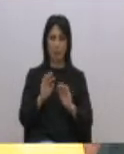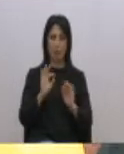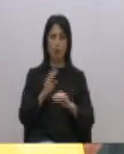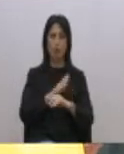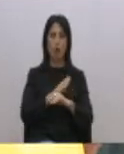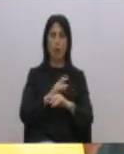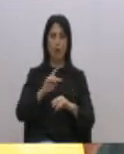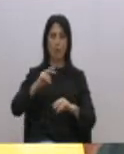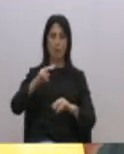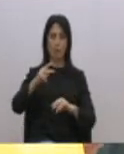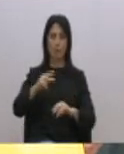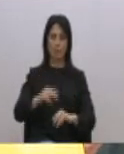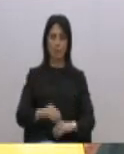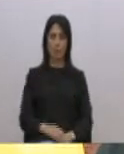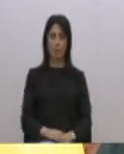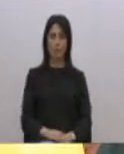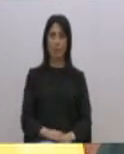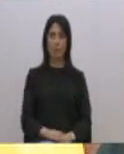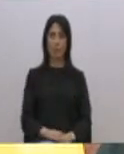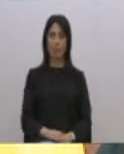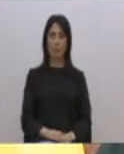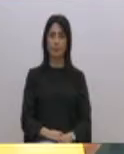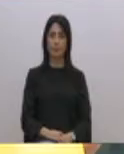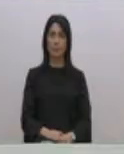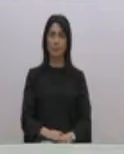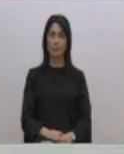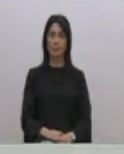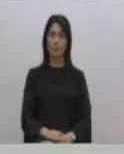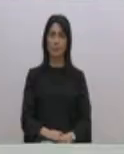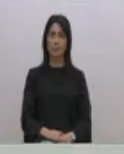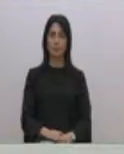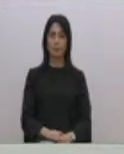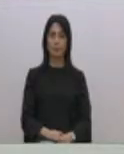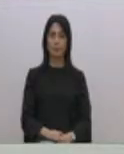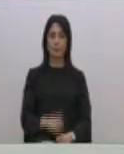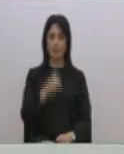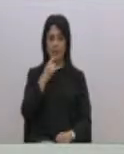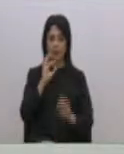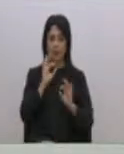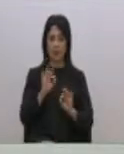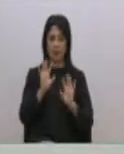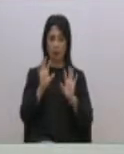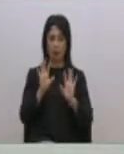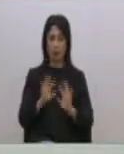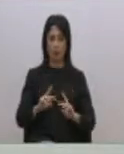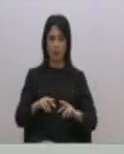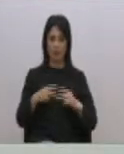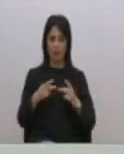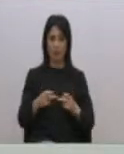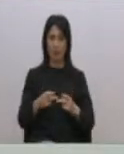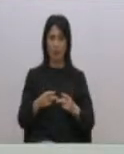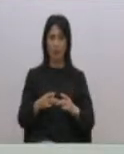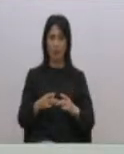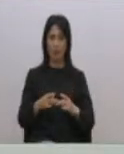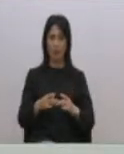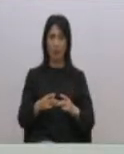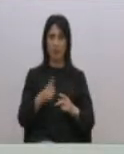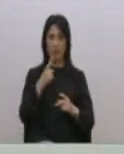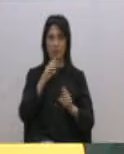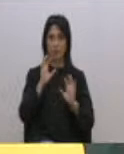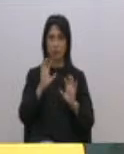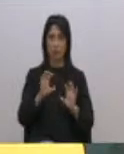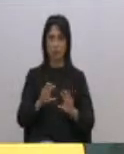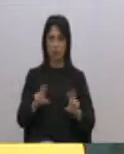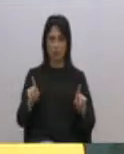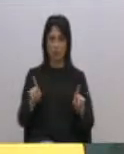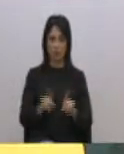არის რედაქციულად გასწორებული. შემდეგი სისხლის სამართლის კოდექსში ცვლილება. სისხლის სამართლის